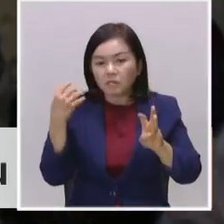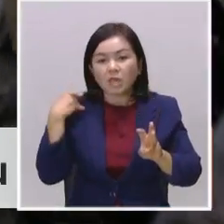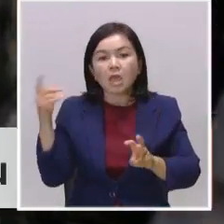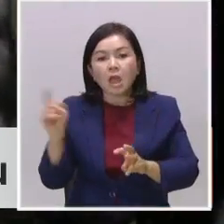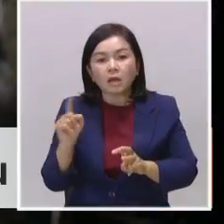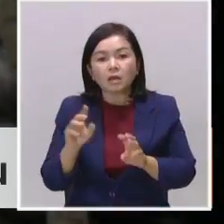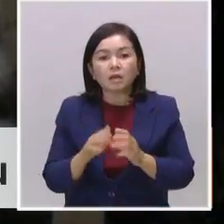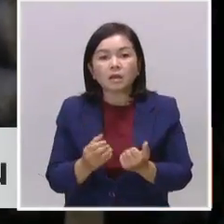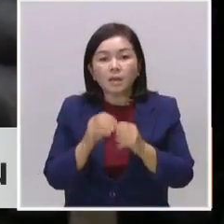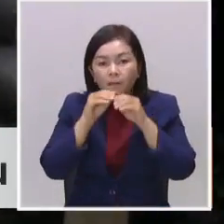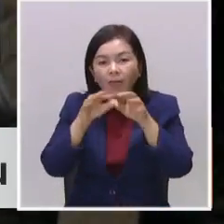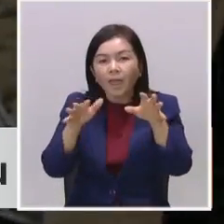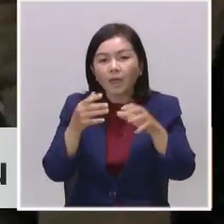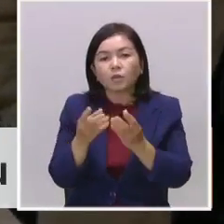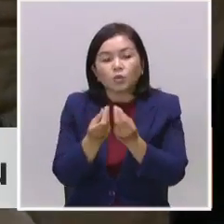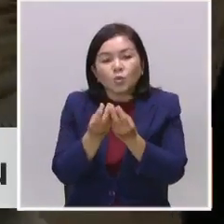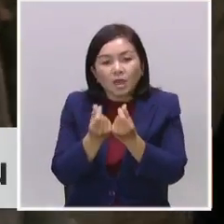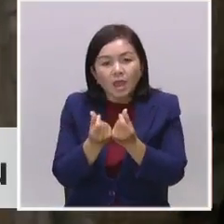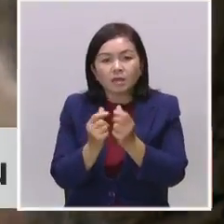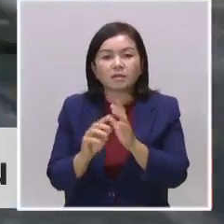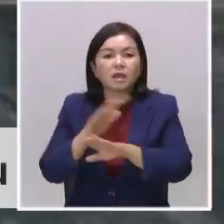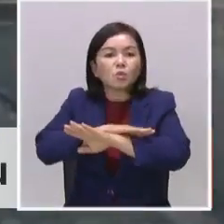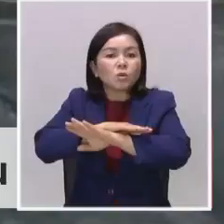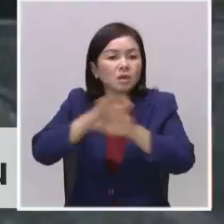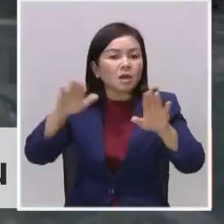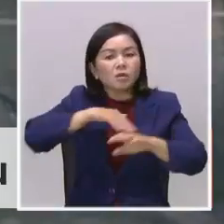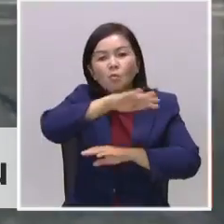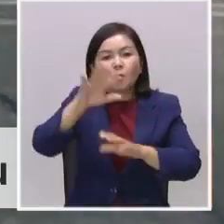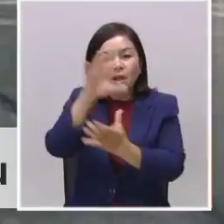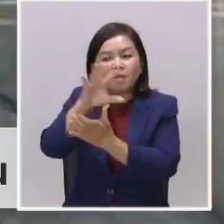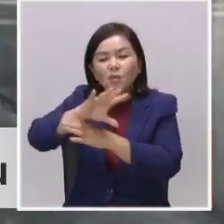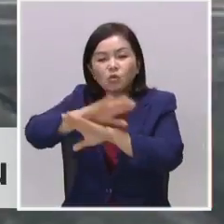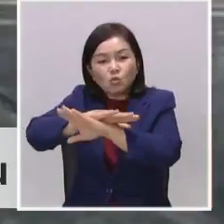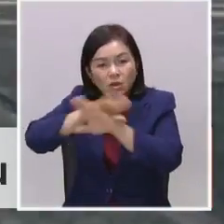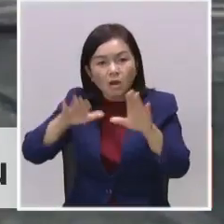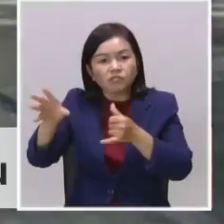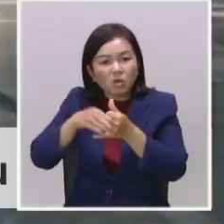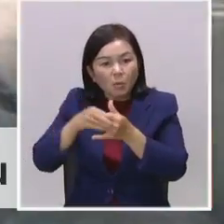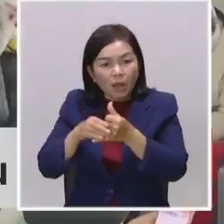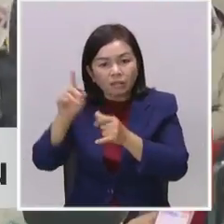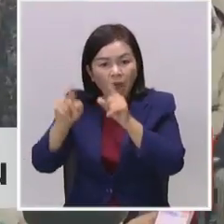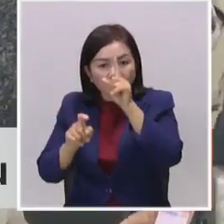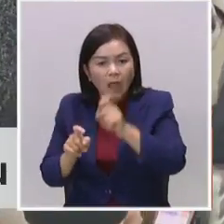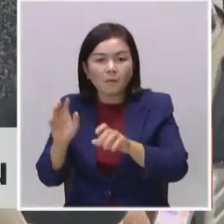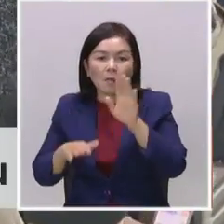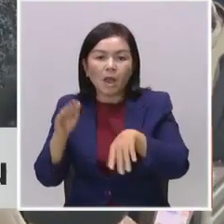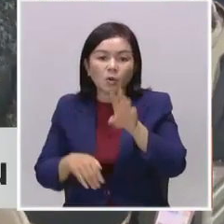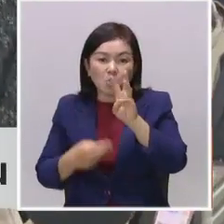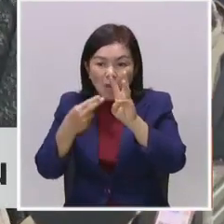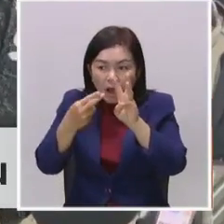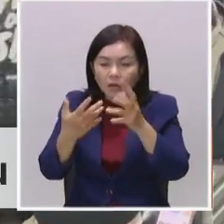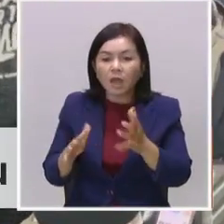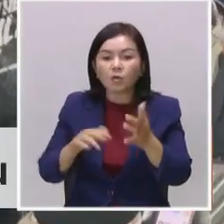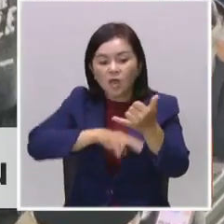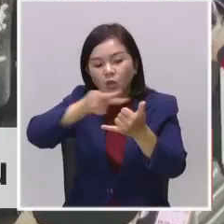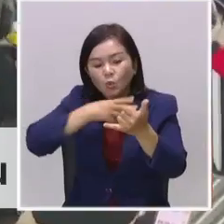ที่มีการเปิดเผยจากเจ้าหน้าที่ตั้งแต่จีนยกเลิกมาตรการคุมเข้มโควิดแต่เนื่องจากการบังคับการตรวจหาเชื้อถูกยก